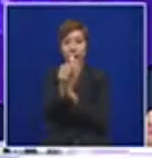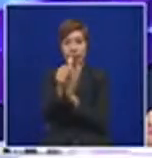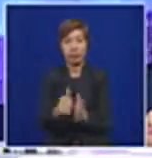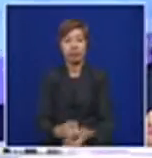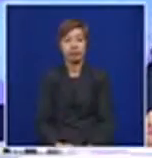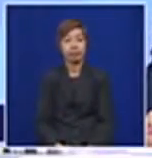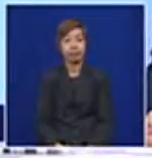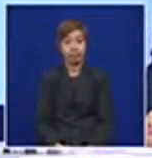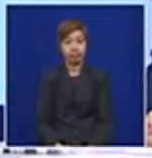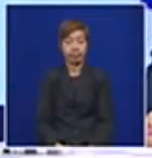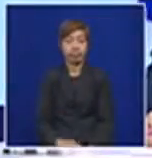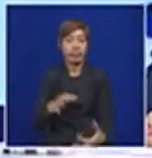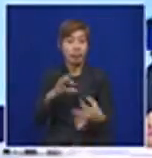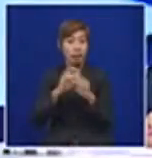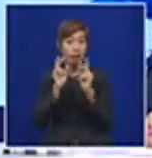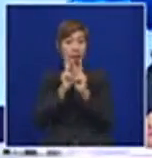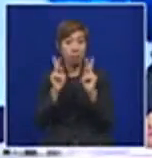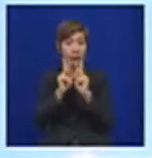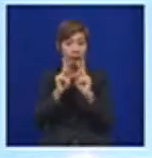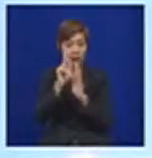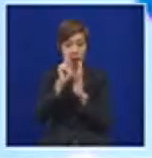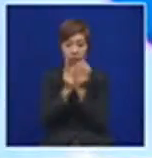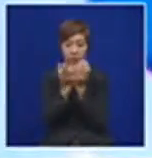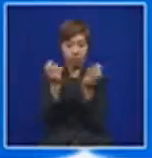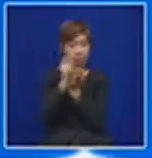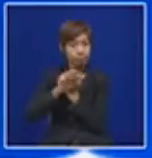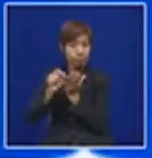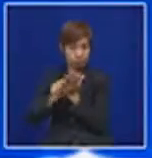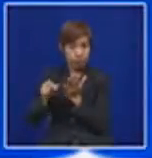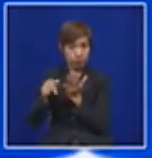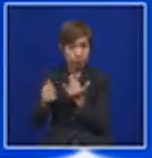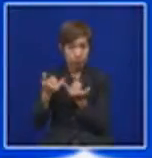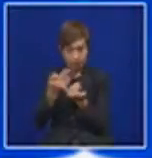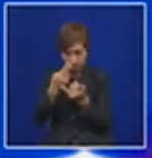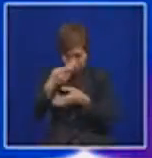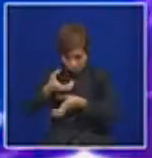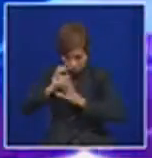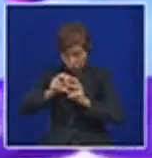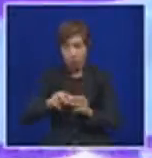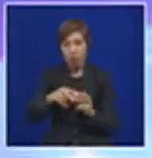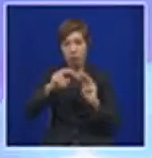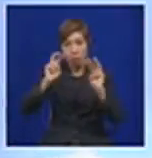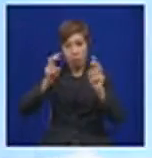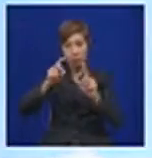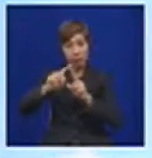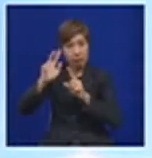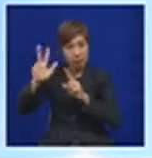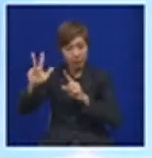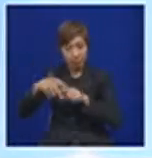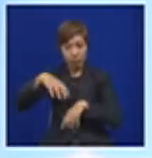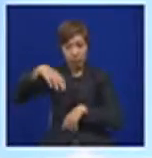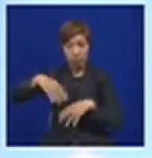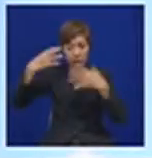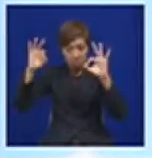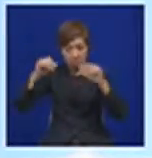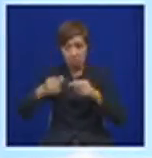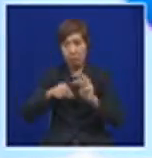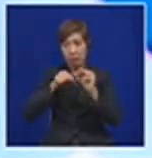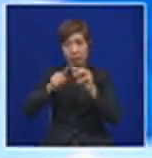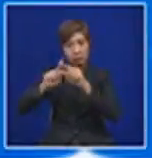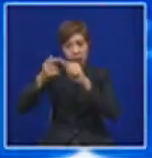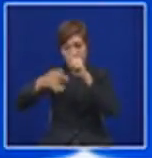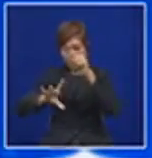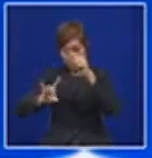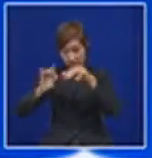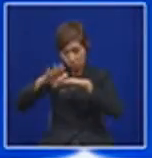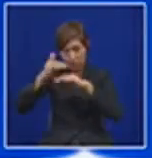ค่ะส่วนทางด้านคณะกรรมการร่างรัฐธรรมนูญได้เร่งทบทวนร่างรัฐธรรมนูญในหมวดศาลและองค์กรอิสระกว่า80มาตราให้แล้วเสร็จ